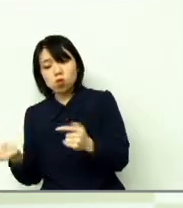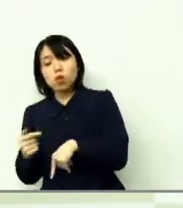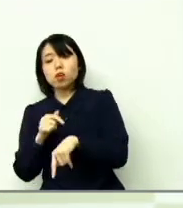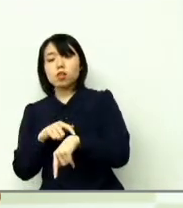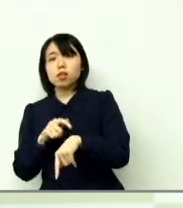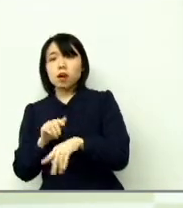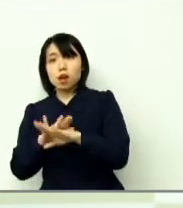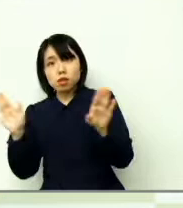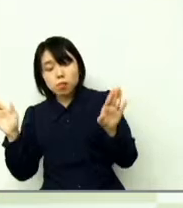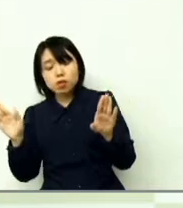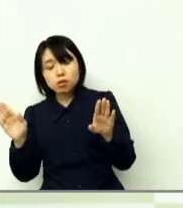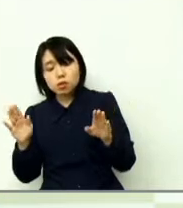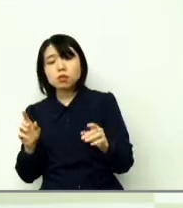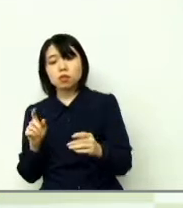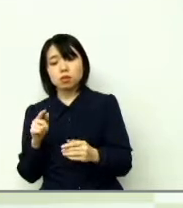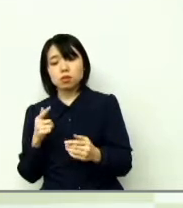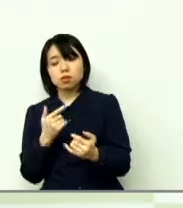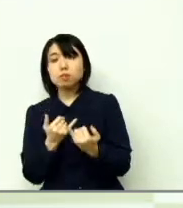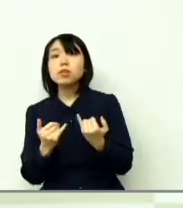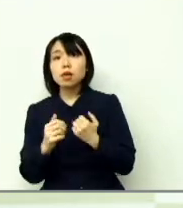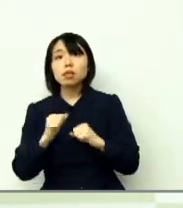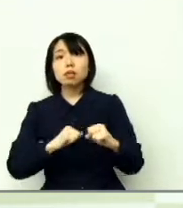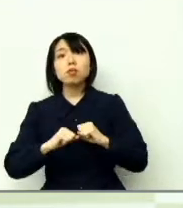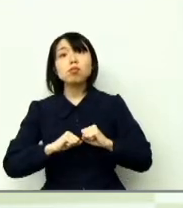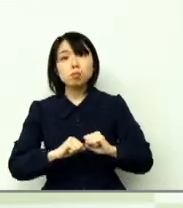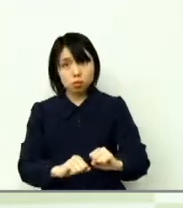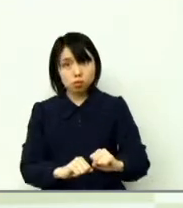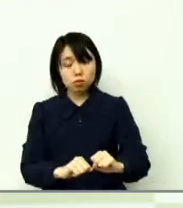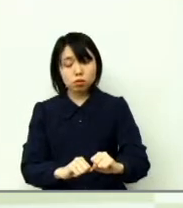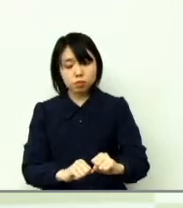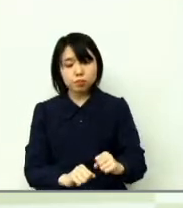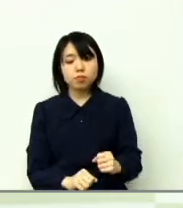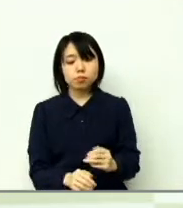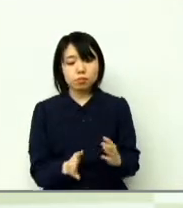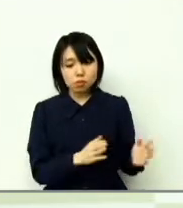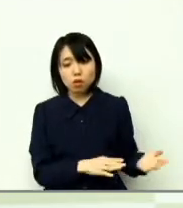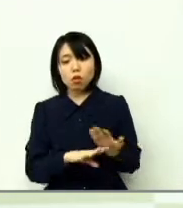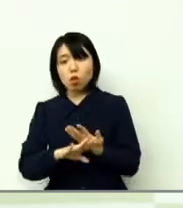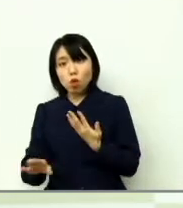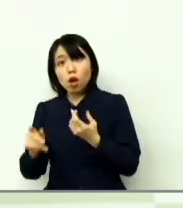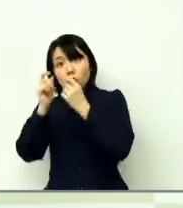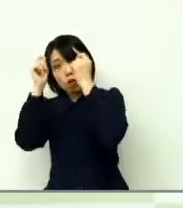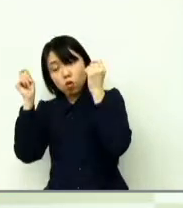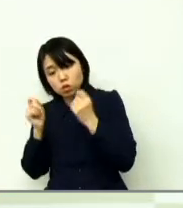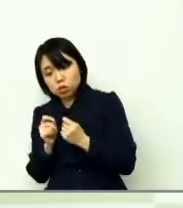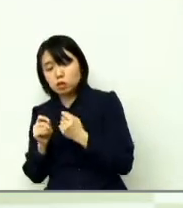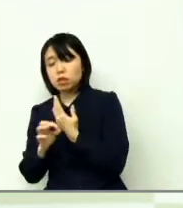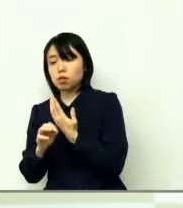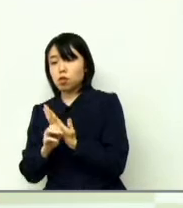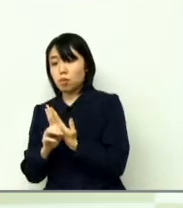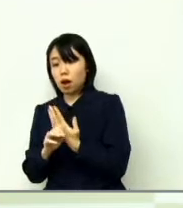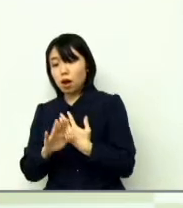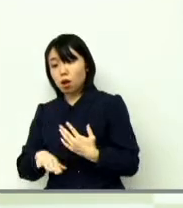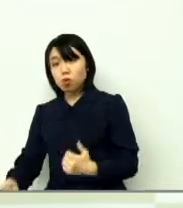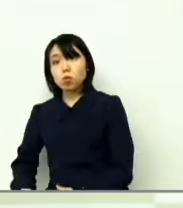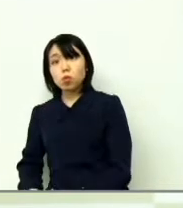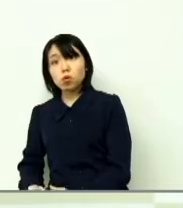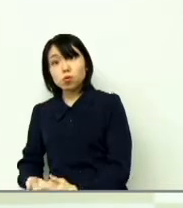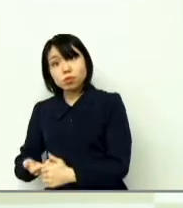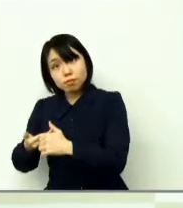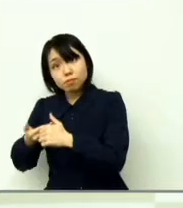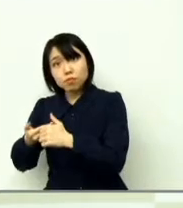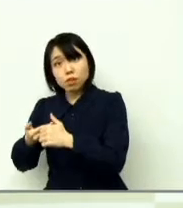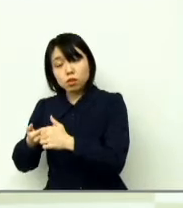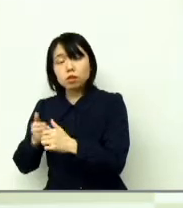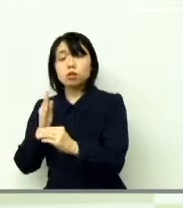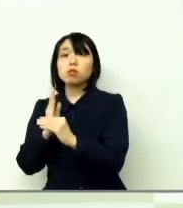えばですけどね、それからあと個々で、例えば子育て中の方々についてはですね、